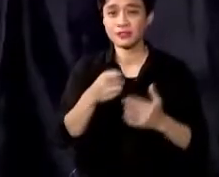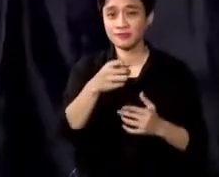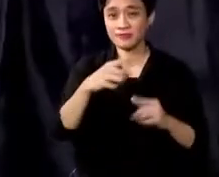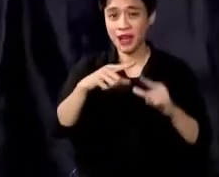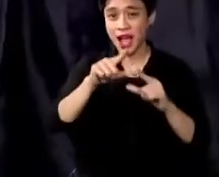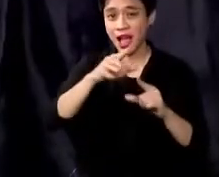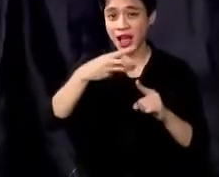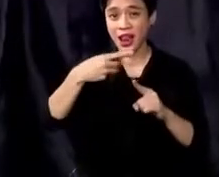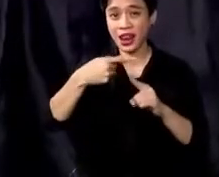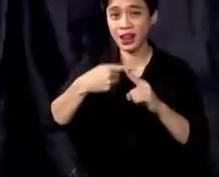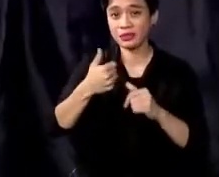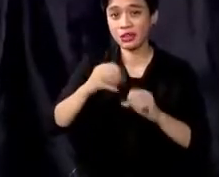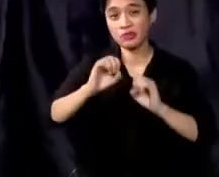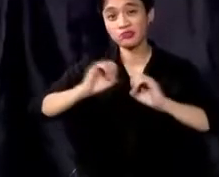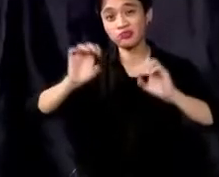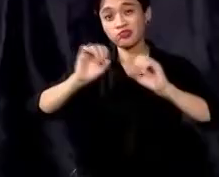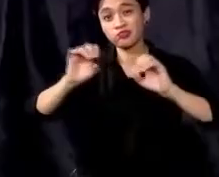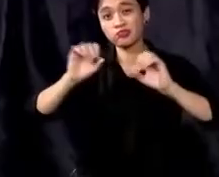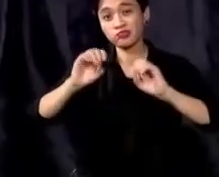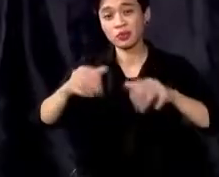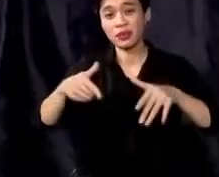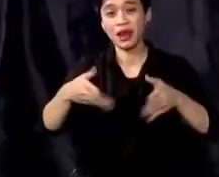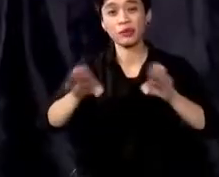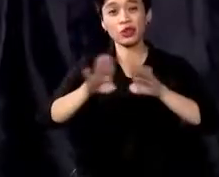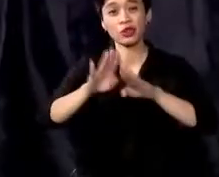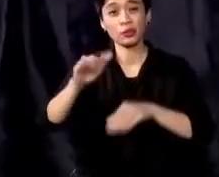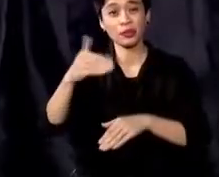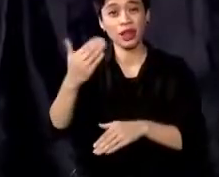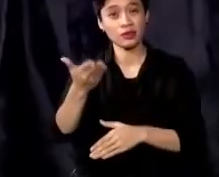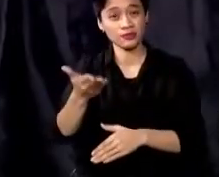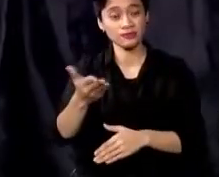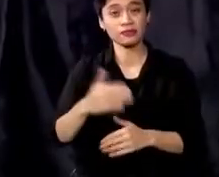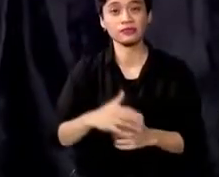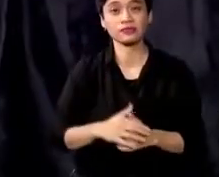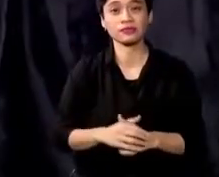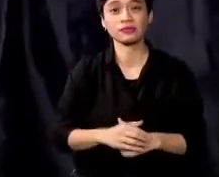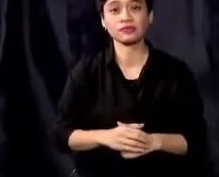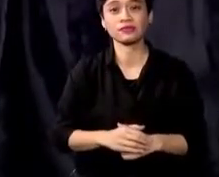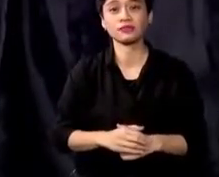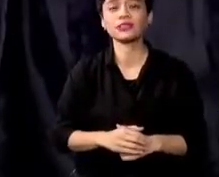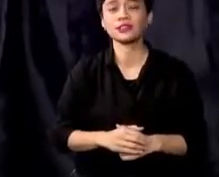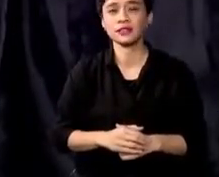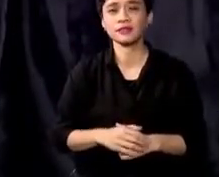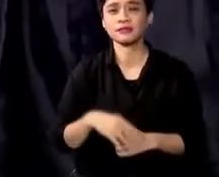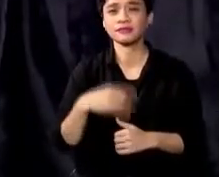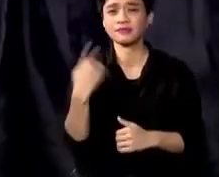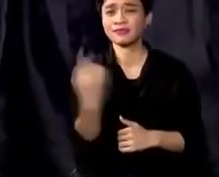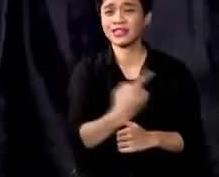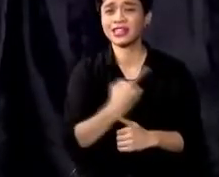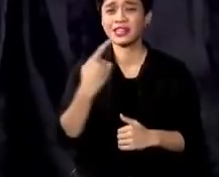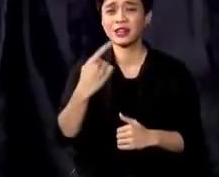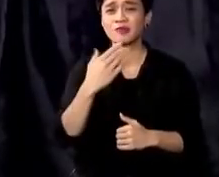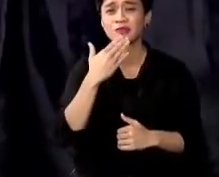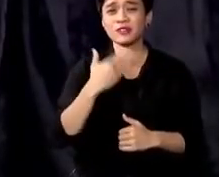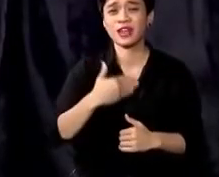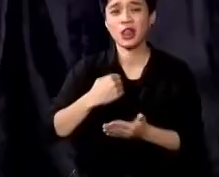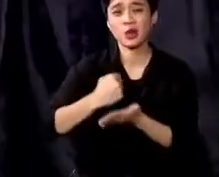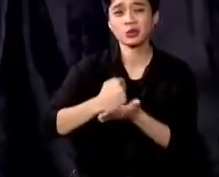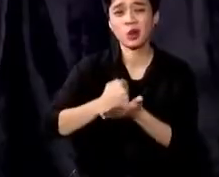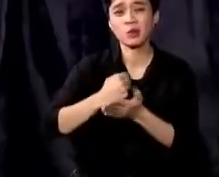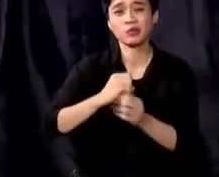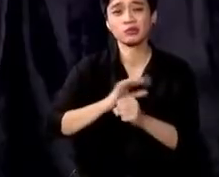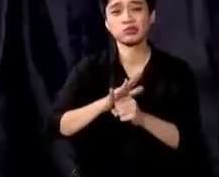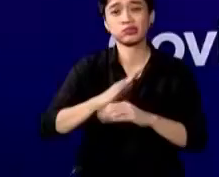akhir tahun 2020 ini untuk masyarakat ya Eh tugas kita untuk menanggulangi covid-19